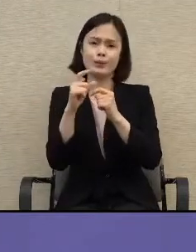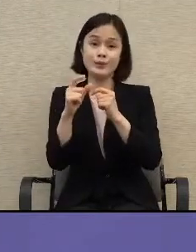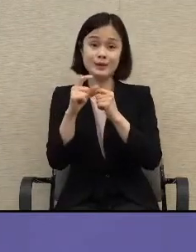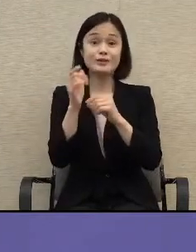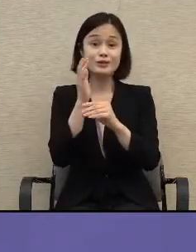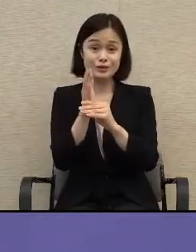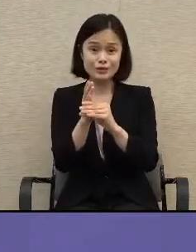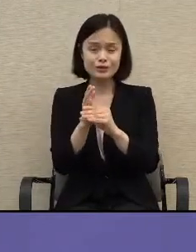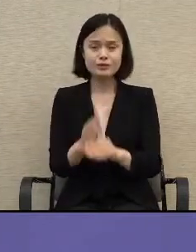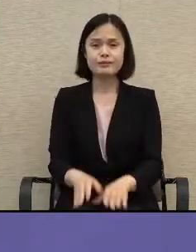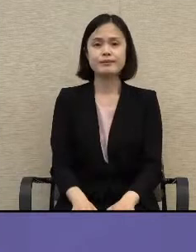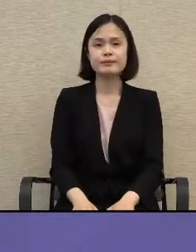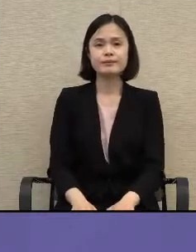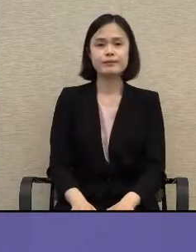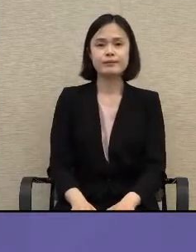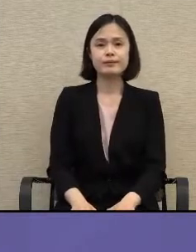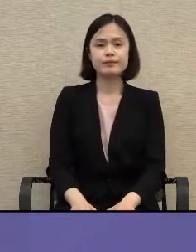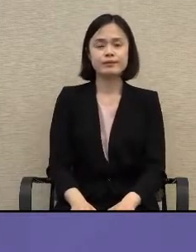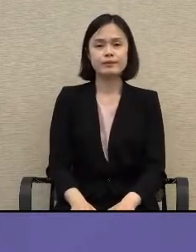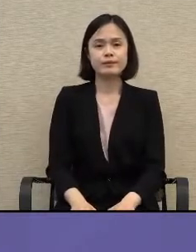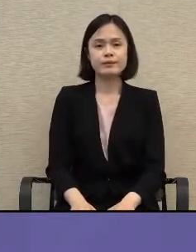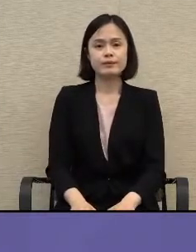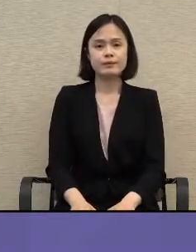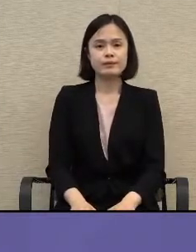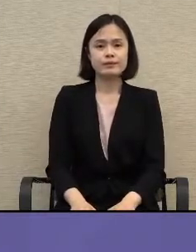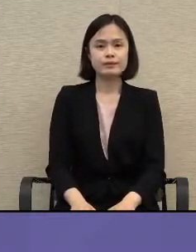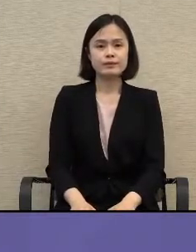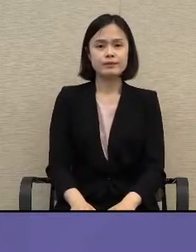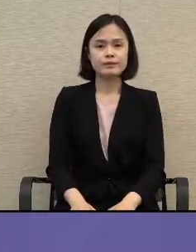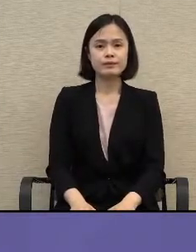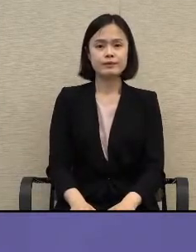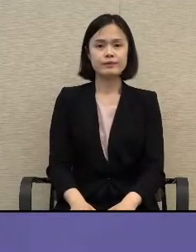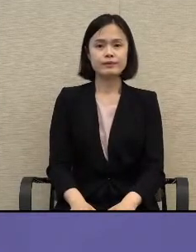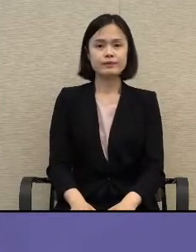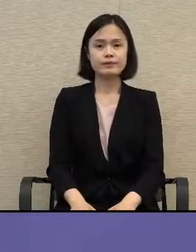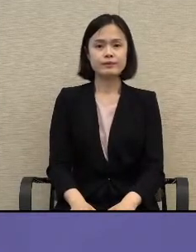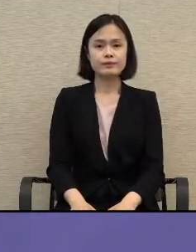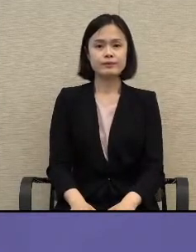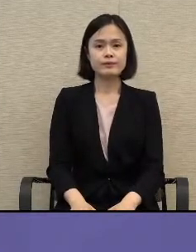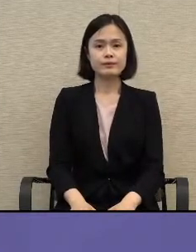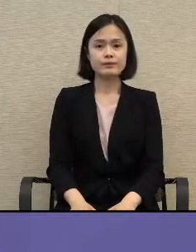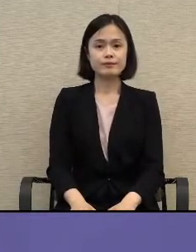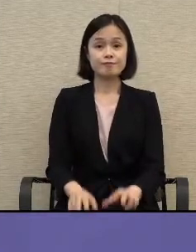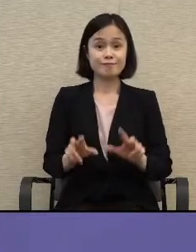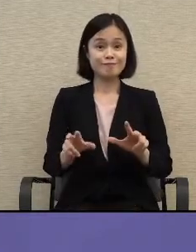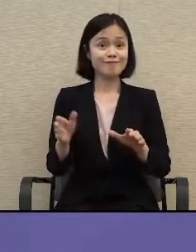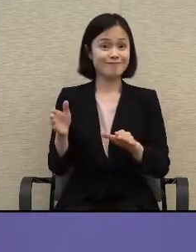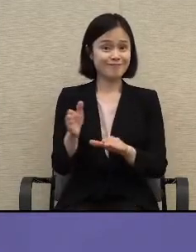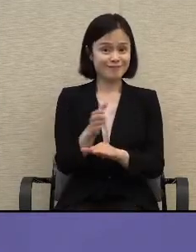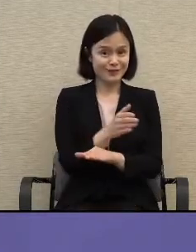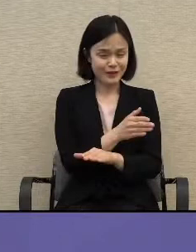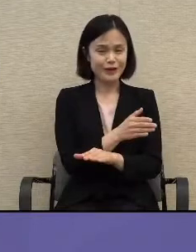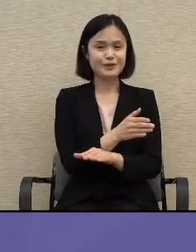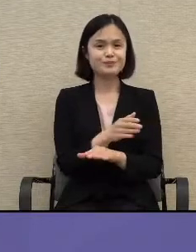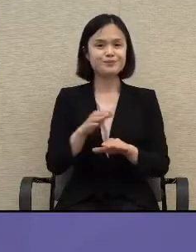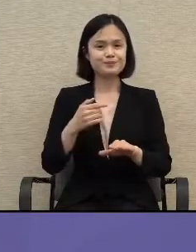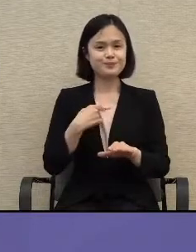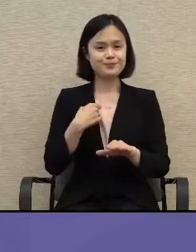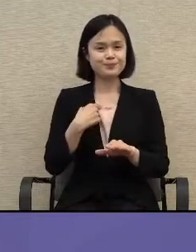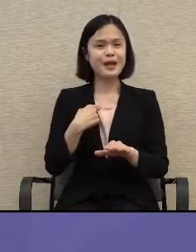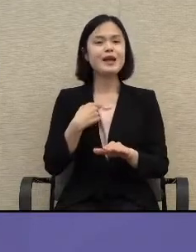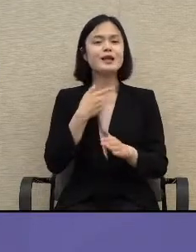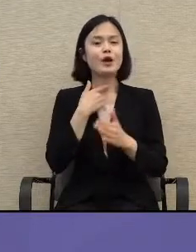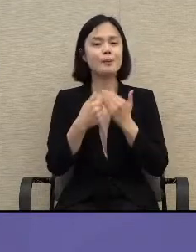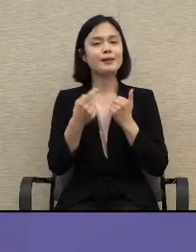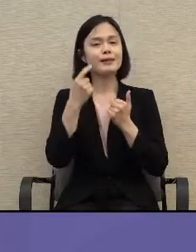진행 중이라고 말씀드릴 수 있을 것 같습니다. 그러면 이제 지금부터는 약간의 시도들을 좀 언급을 해 드리려고